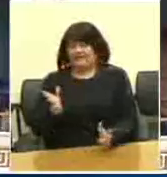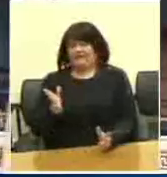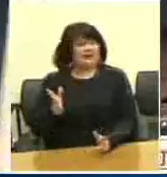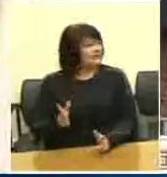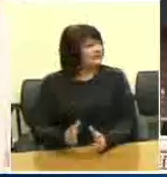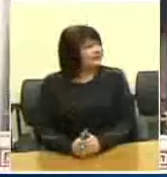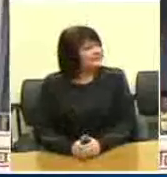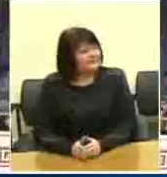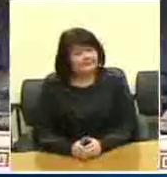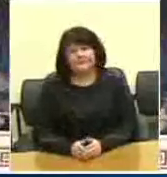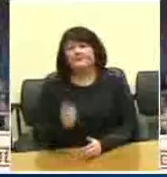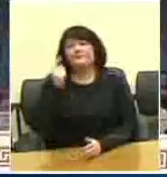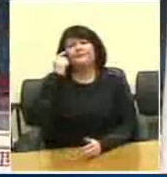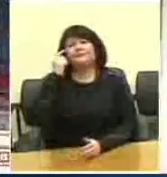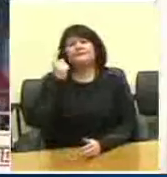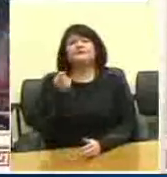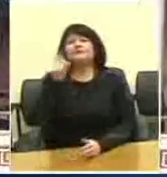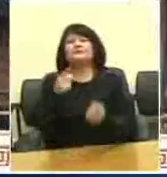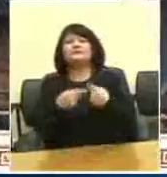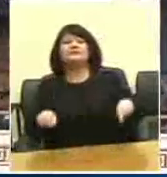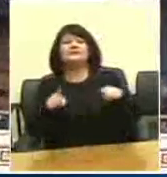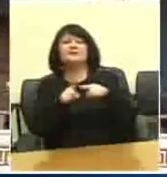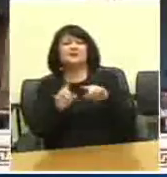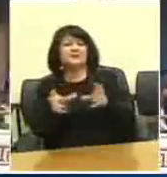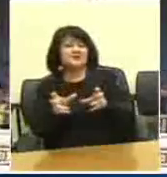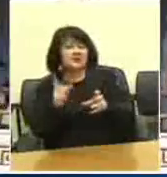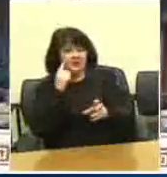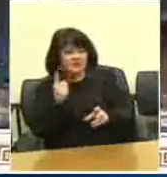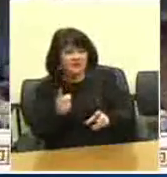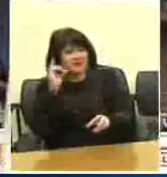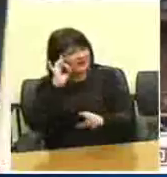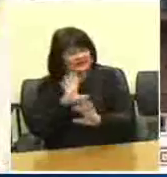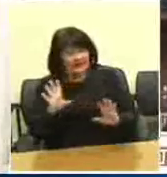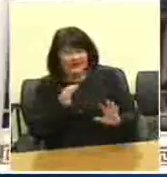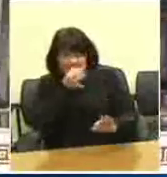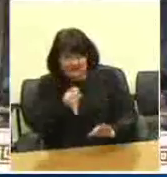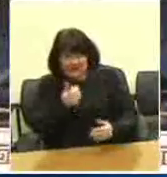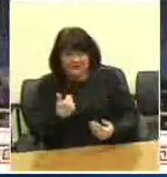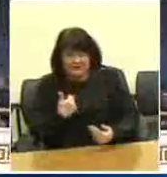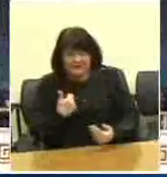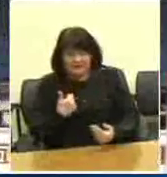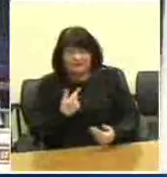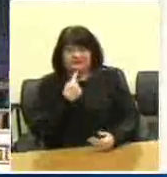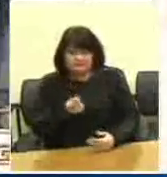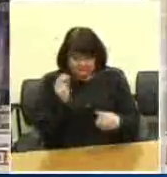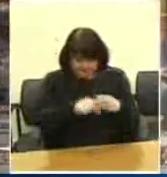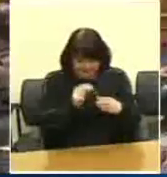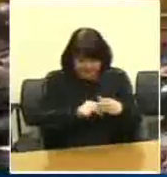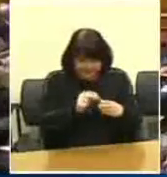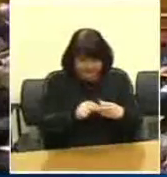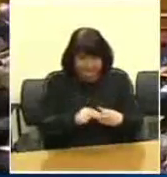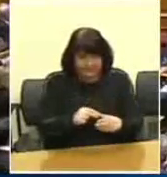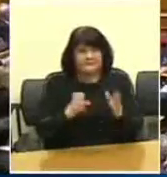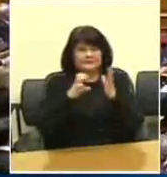Βρούτσης βρίσκεται σε άλλη αίθουσα ή σε κάποιο τηλεοπτικό πάνελ, μάλλον. Δεν έχει καταλάβει τι είπα πριν. Είπα ότι ενώ εμείς ψηφίζουμε το άρθρο 32 και